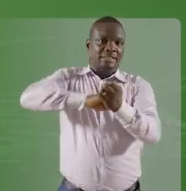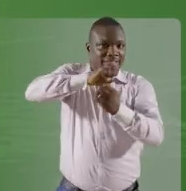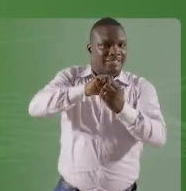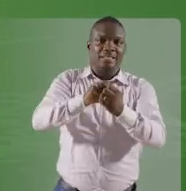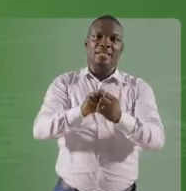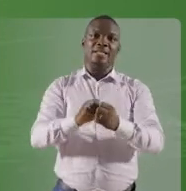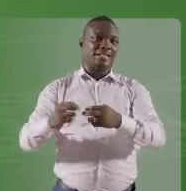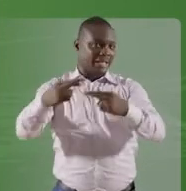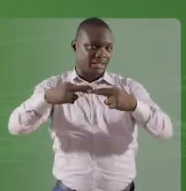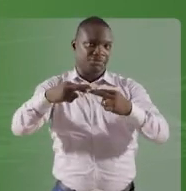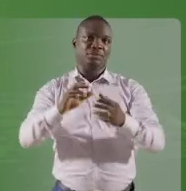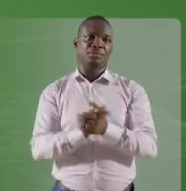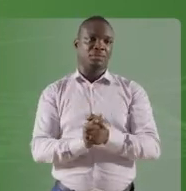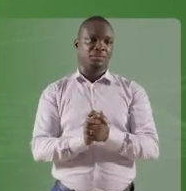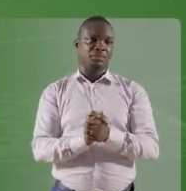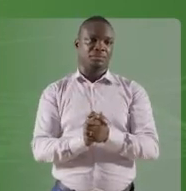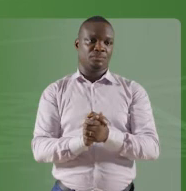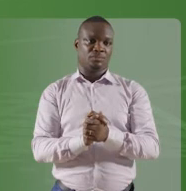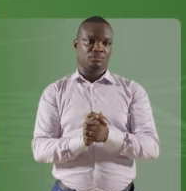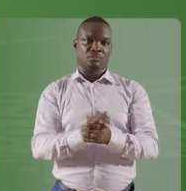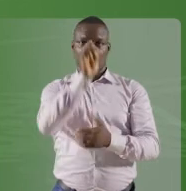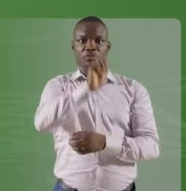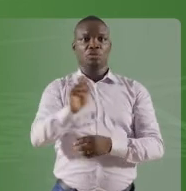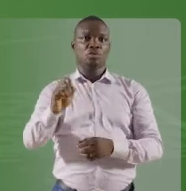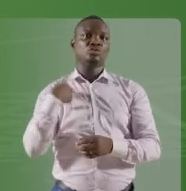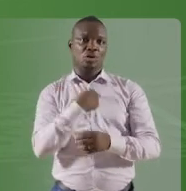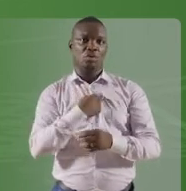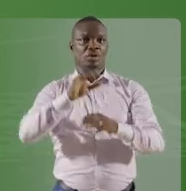Et maintenant, nous allons traduire la cocyclicité.